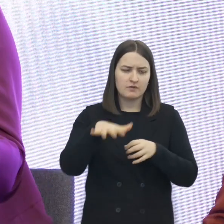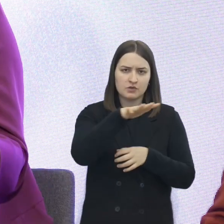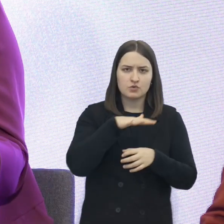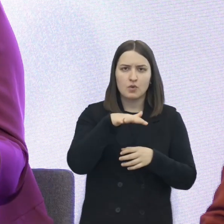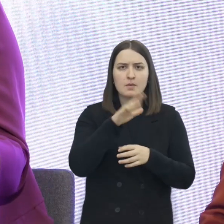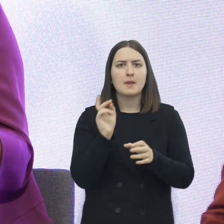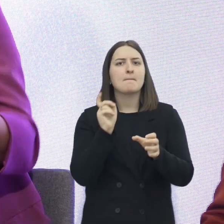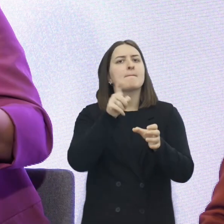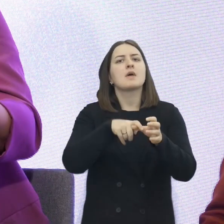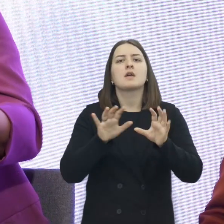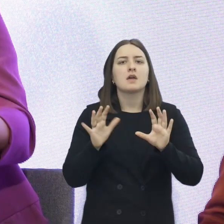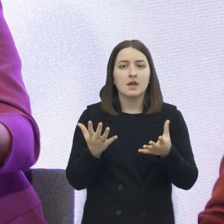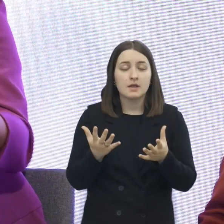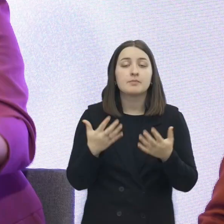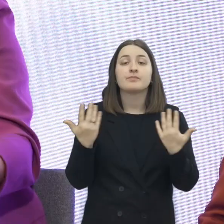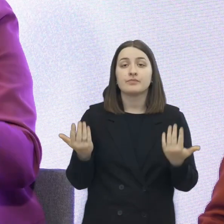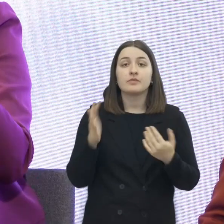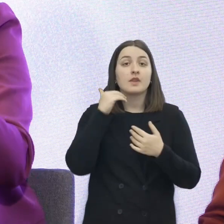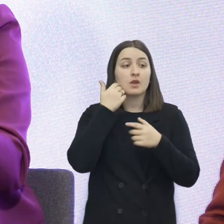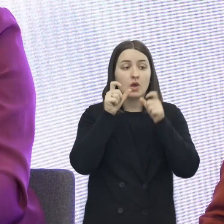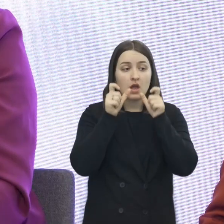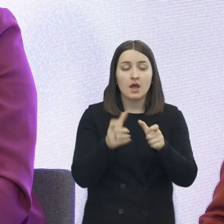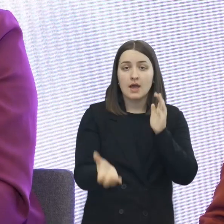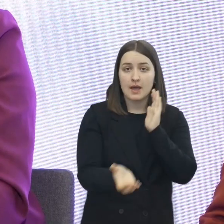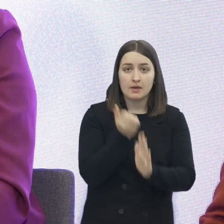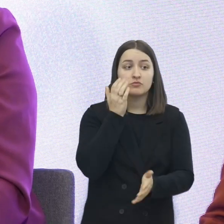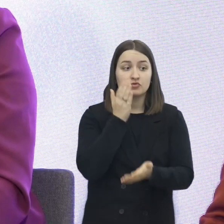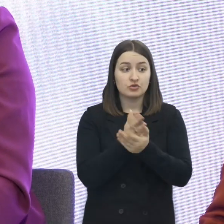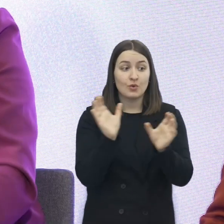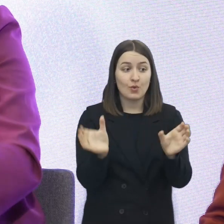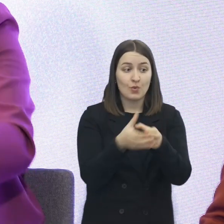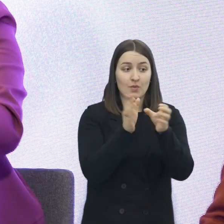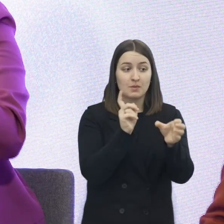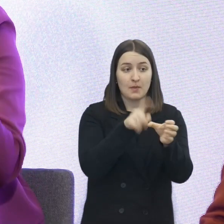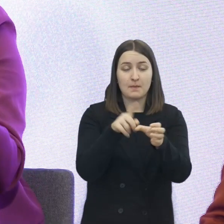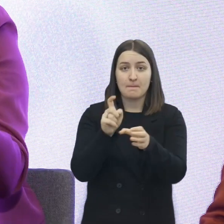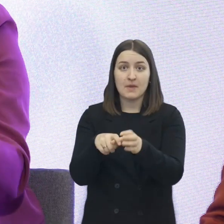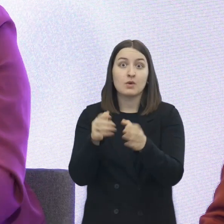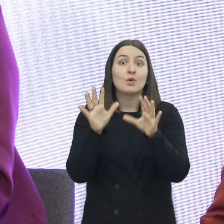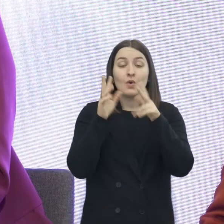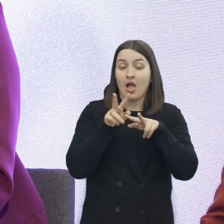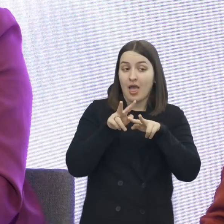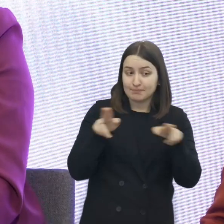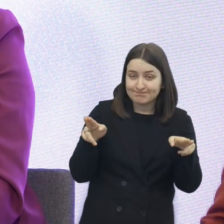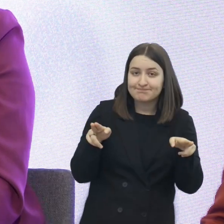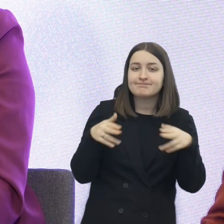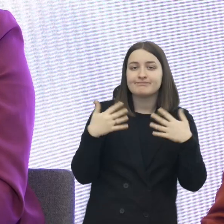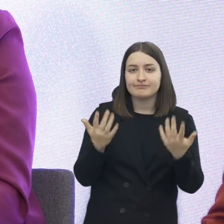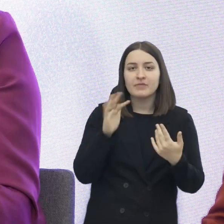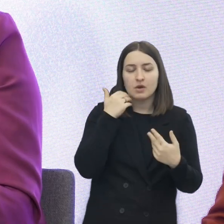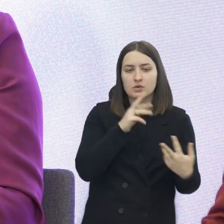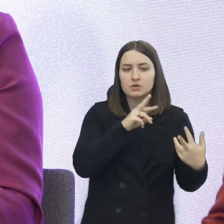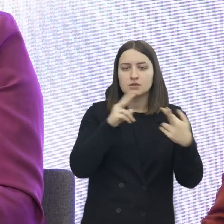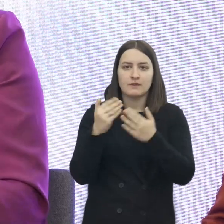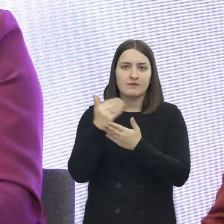jie randa tuos atsakymus būtent tokiose grupėse ir jau vėliau perauga į tokius vyresnius